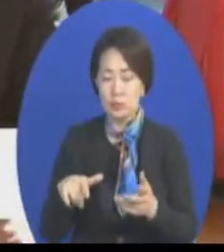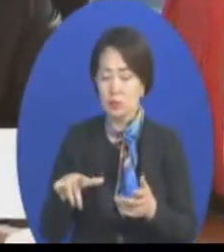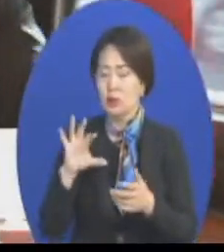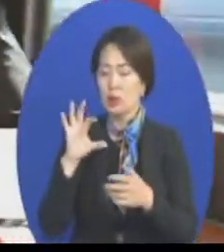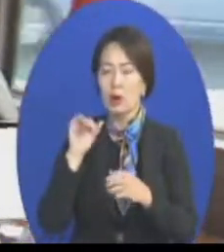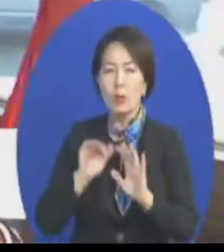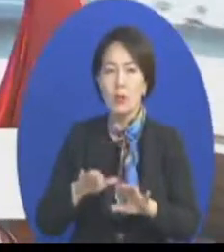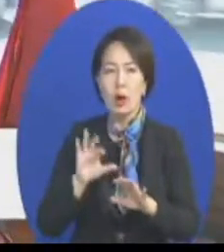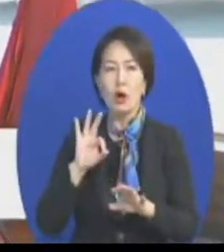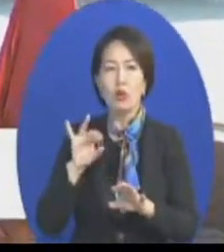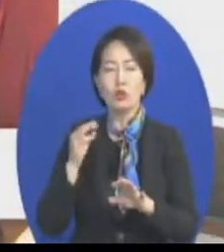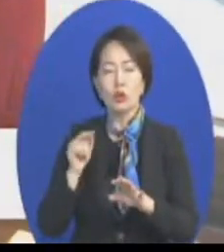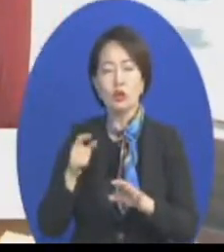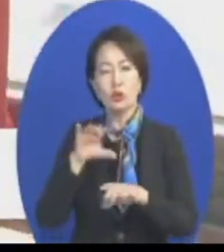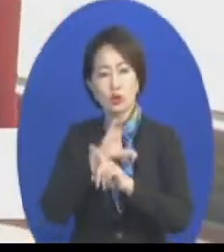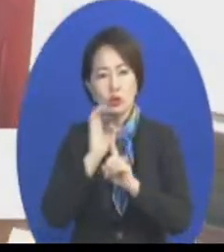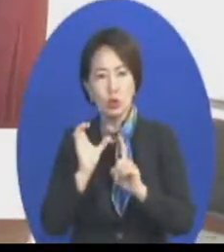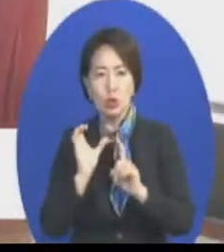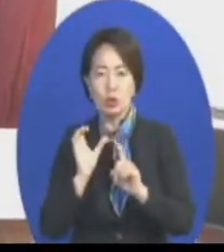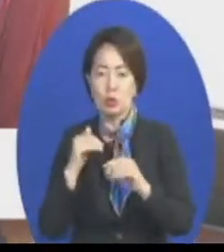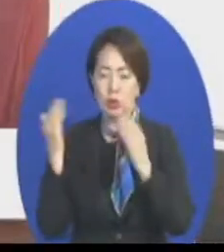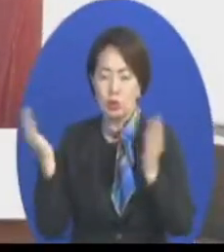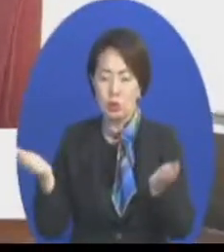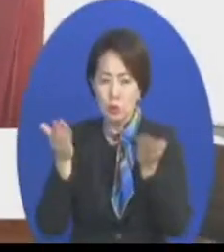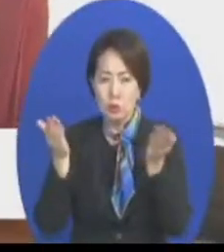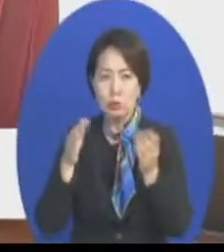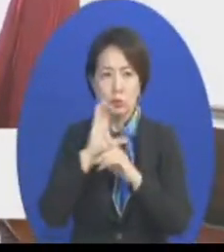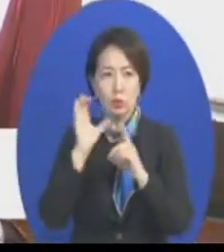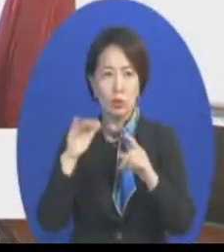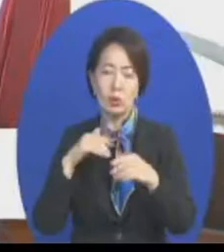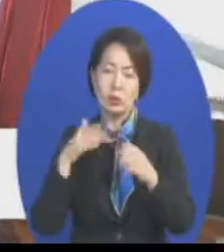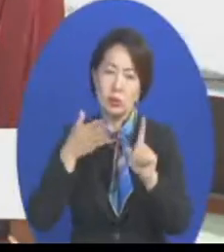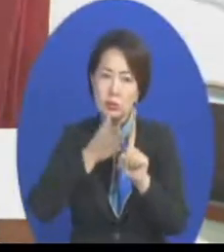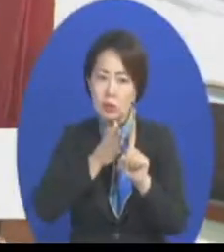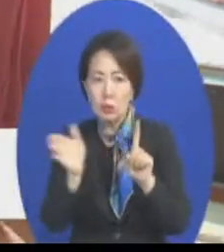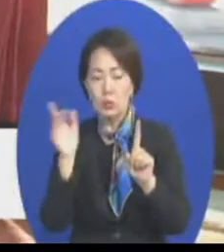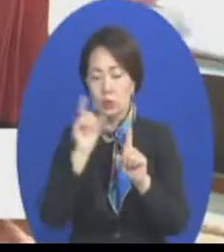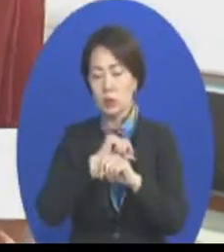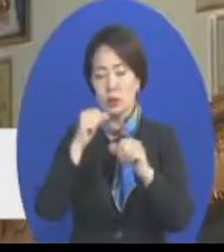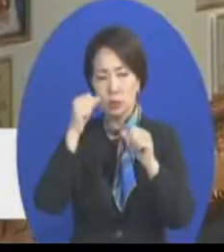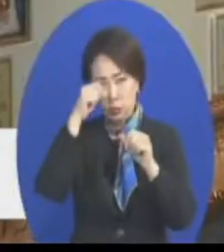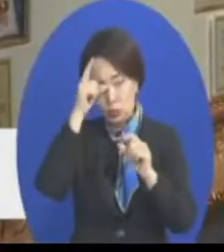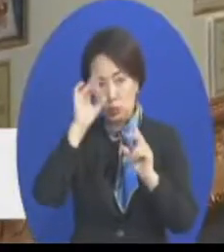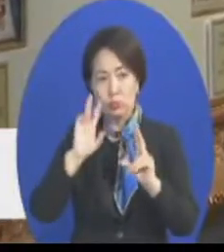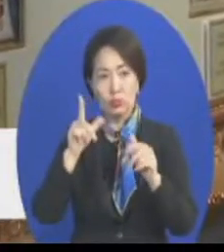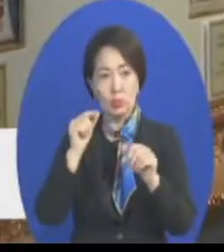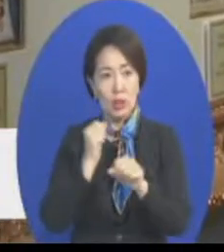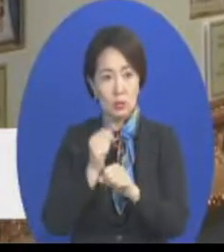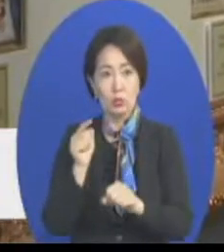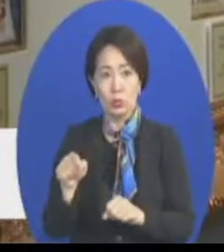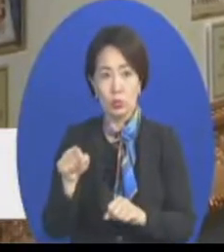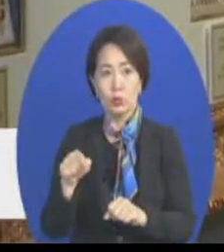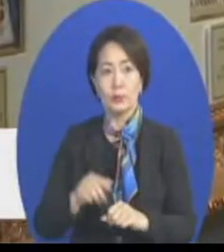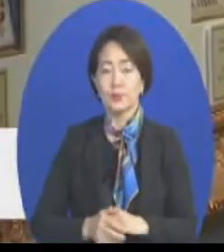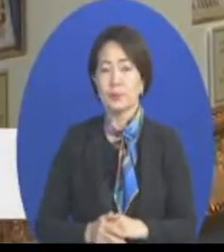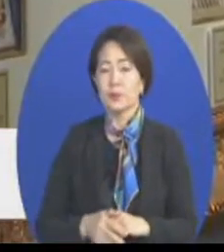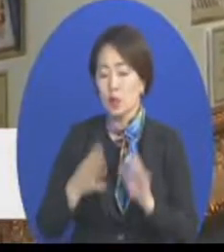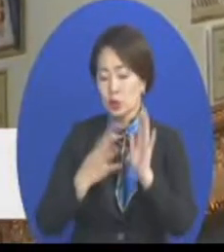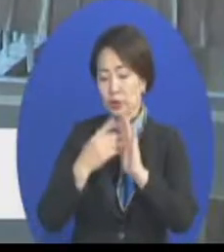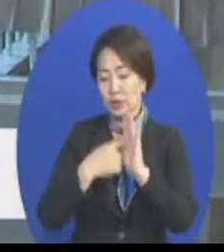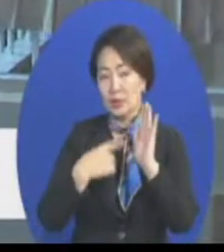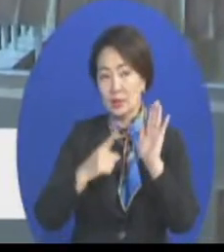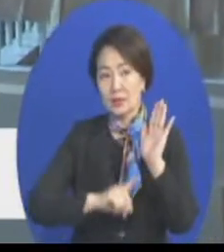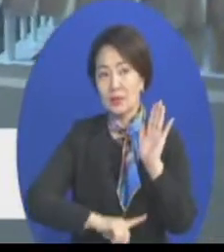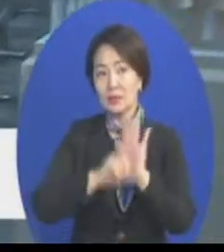нэг үндэс нь бол соёл урлагаа хөгжүүлэх, соёл урлагаа дамжуулж ард иргэдэд соён гэрүүлэх ажил байна маа. 9-р сарын 1-ээс